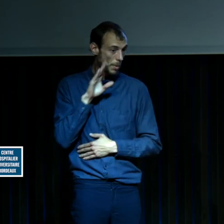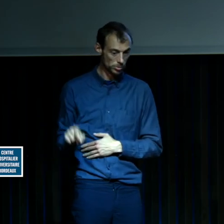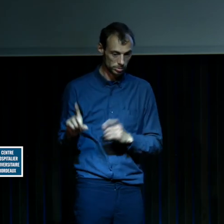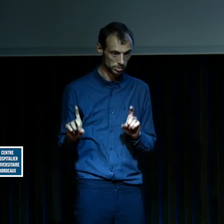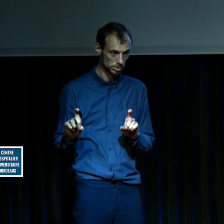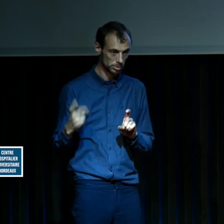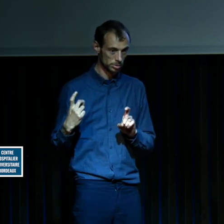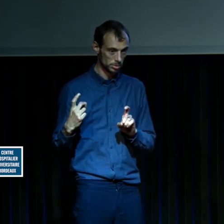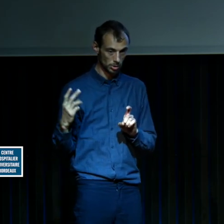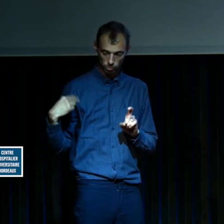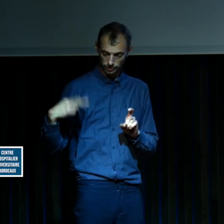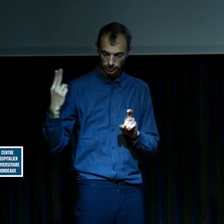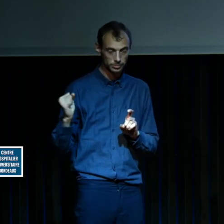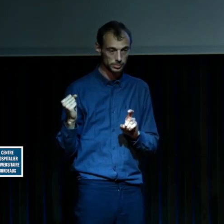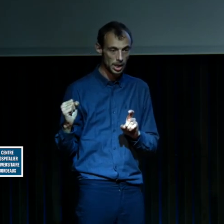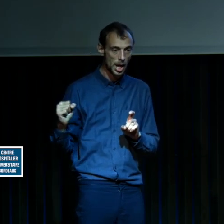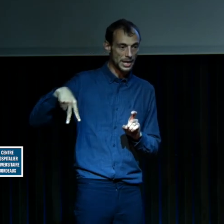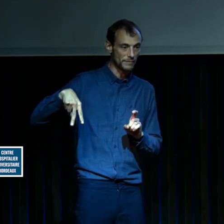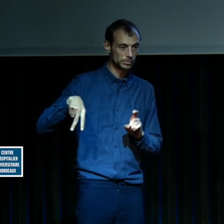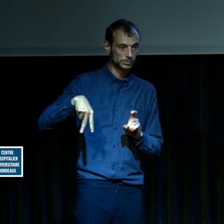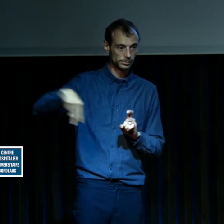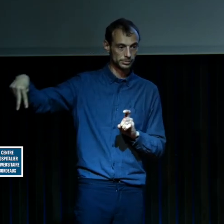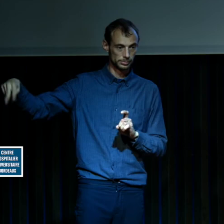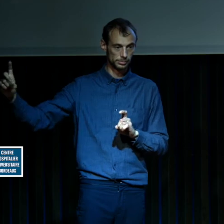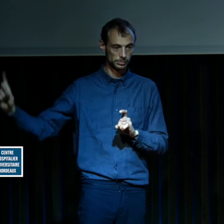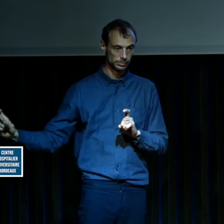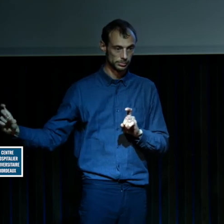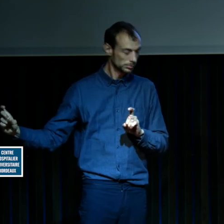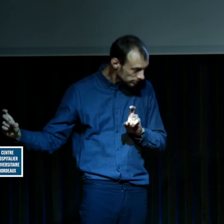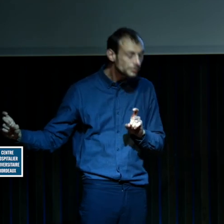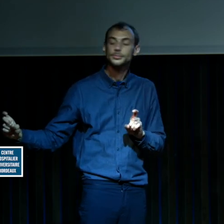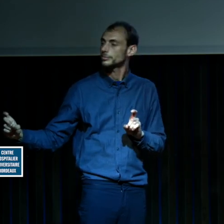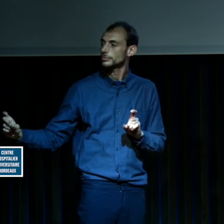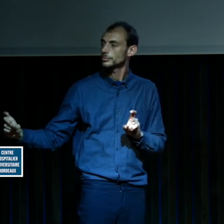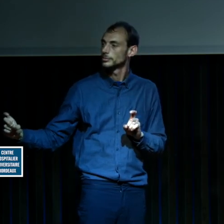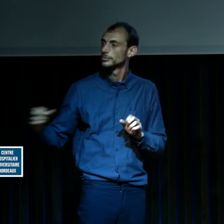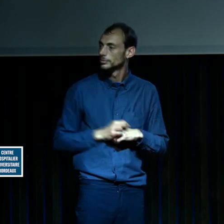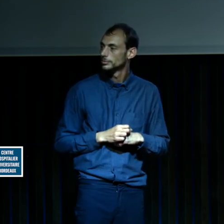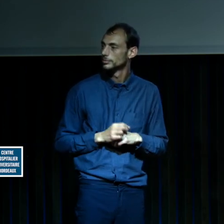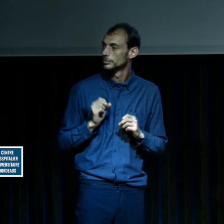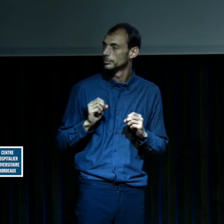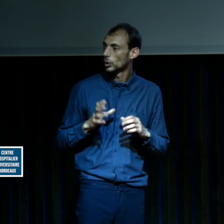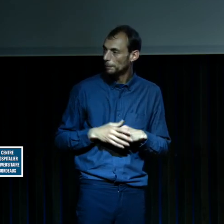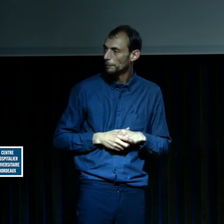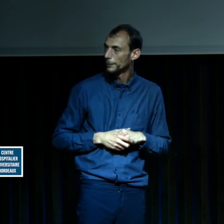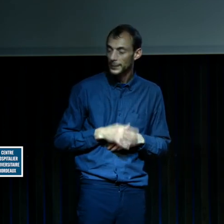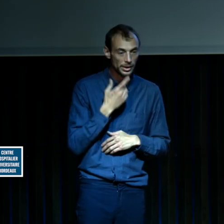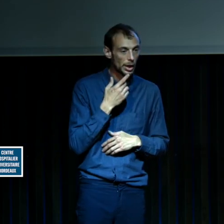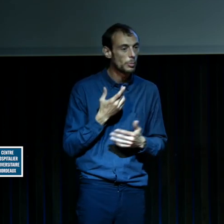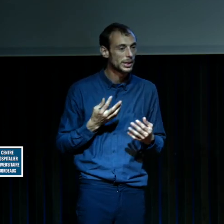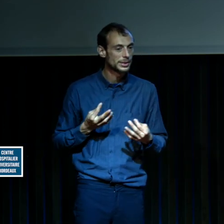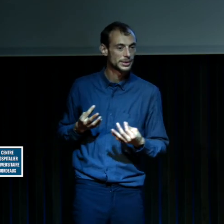banc d'à côté. Et là, je me suis dit, ok, il y a du boulot à faire pour sensibiliser les gens. Et ça